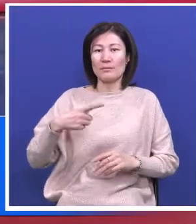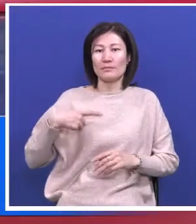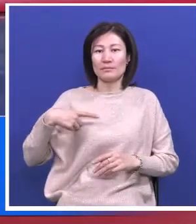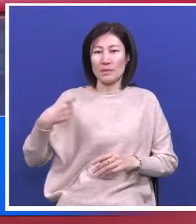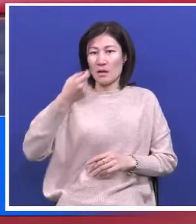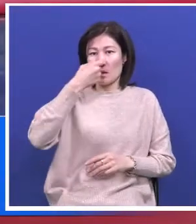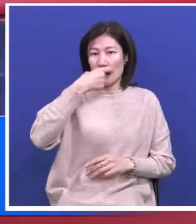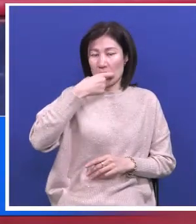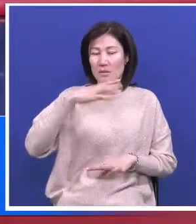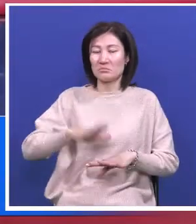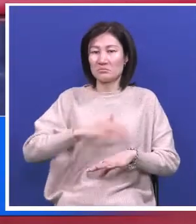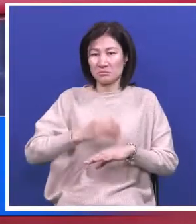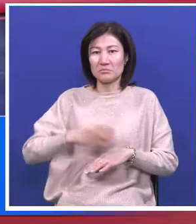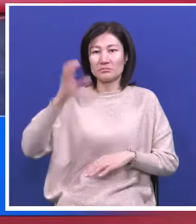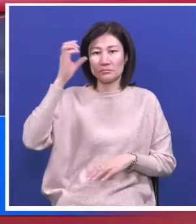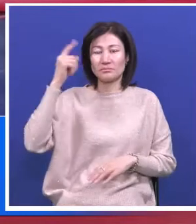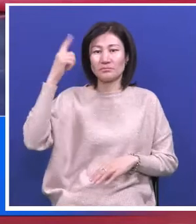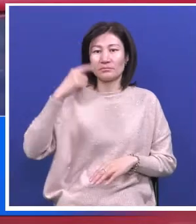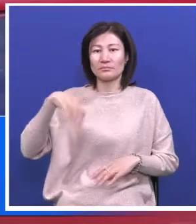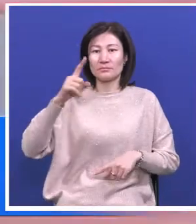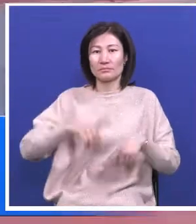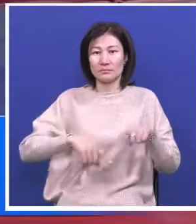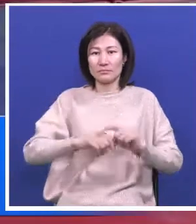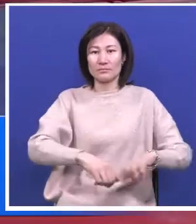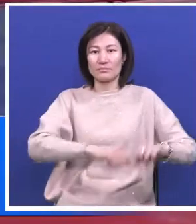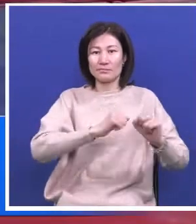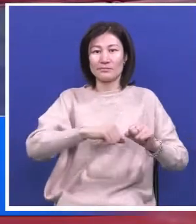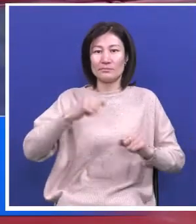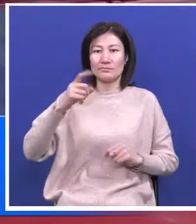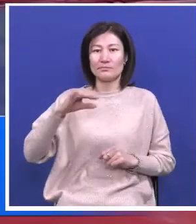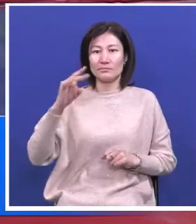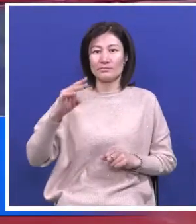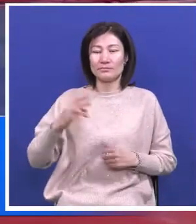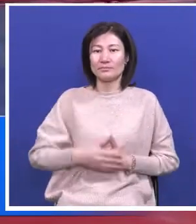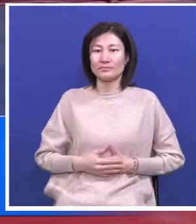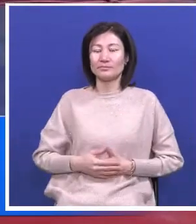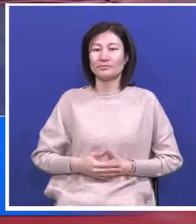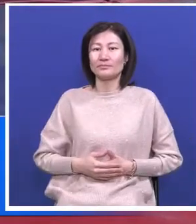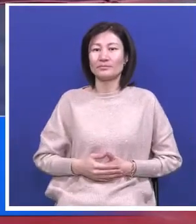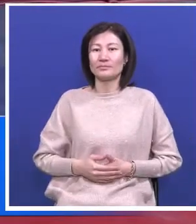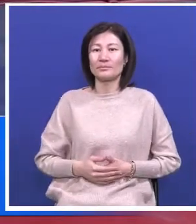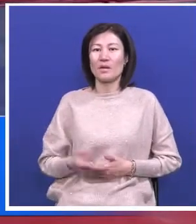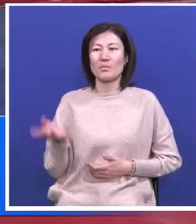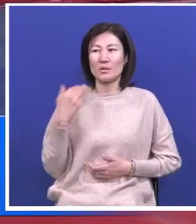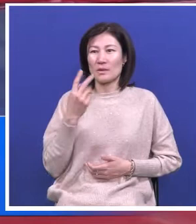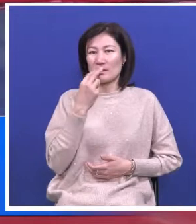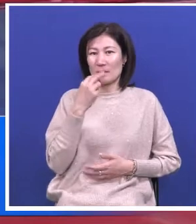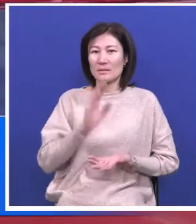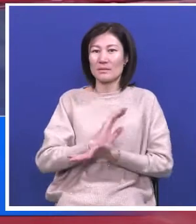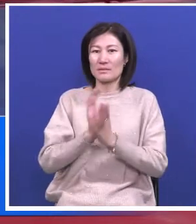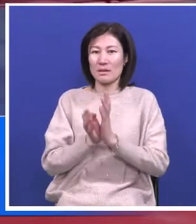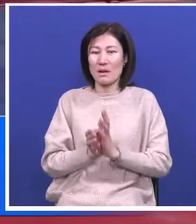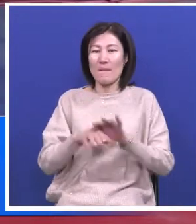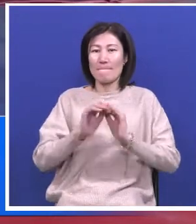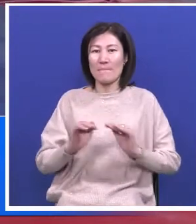жақсы береді бәріміз. Мен елді қорғау үшін тұрсамыз. Қажымұқанның іші негізі бұдан сәл тарылып өтті. И ол жақта көп